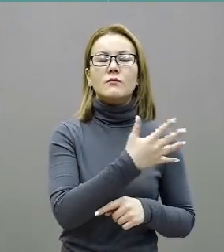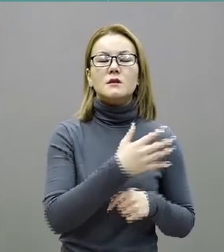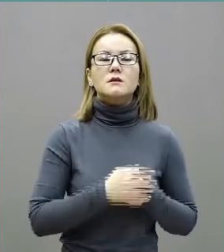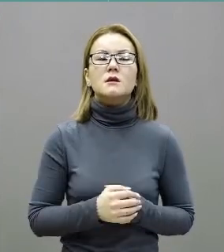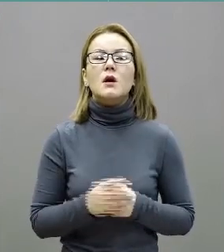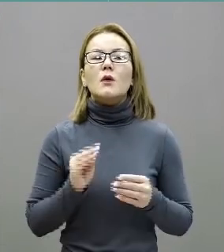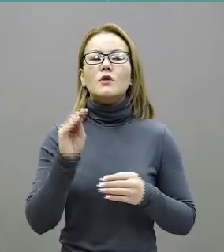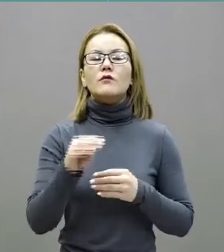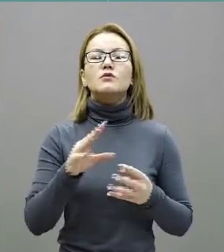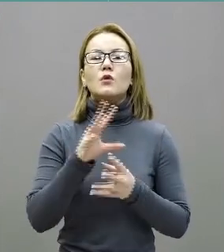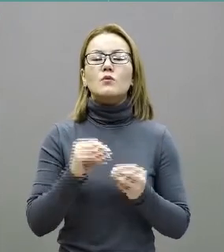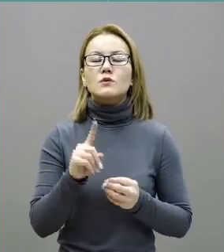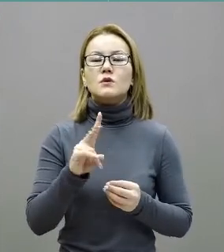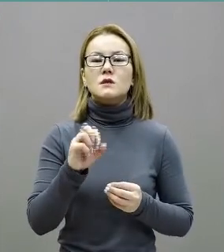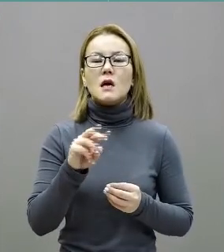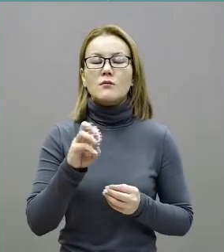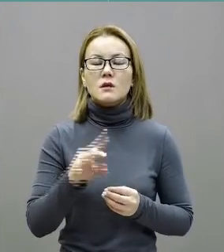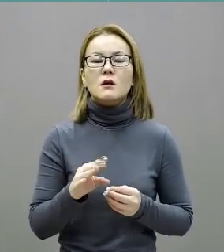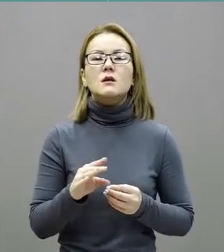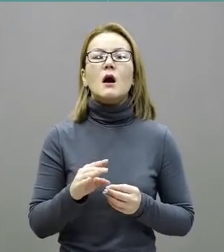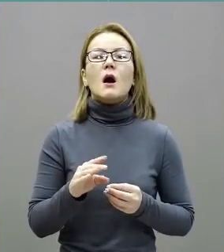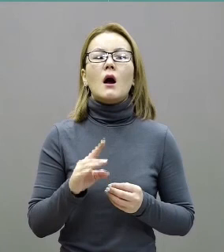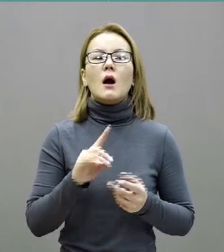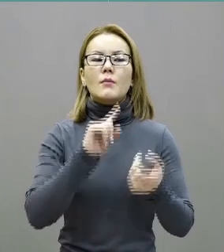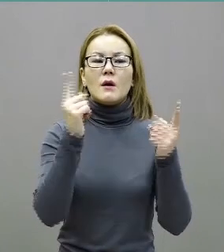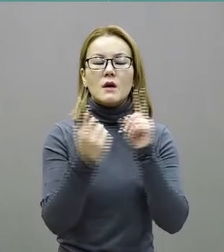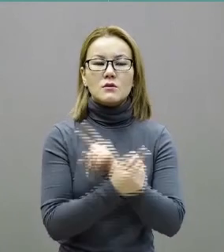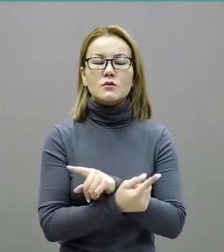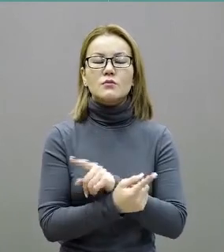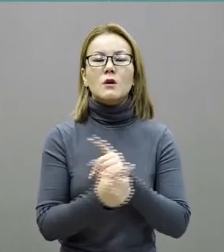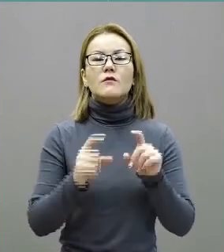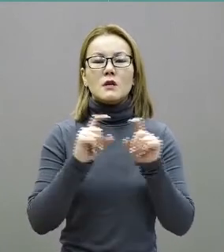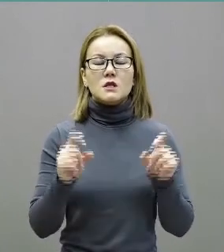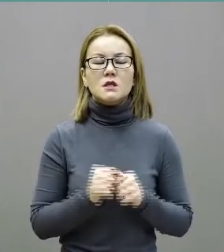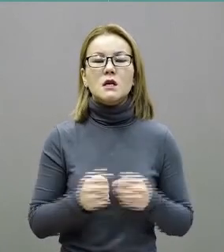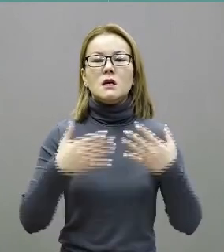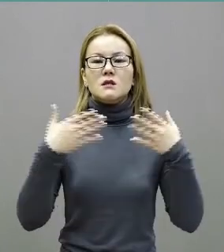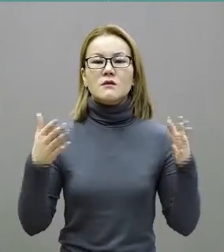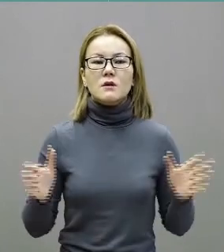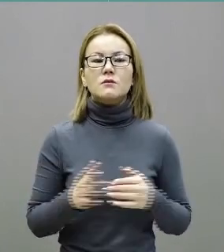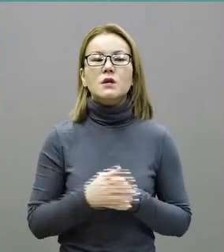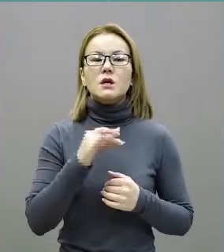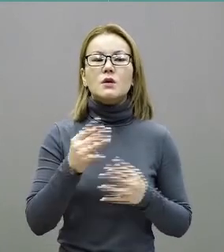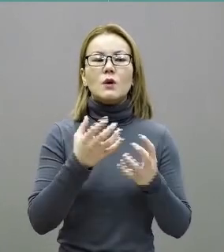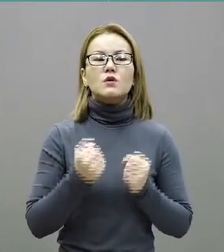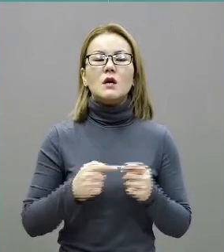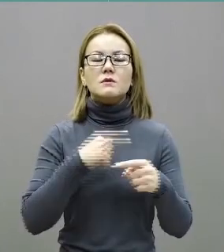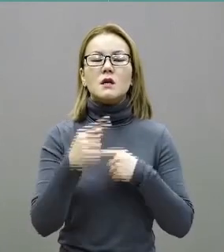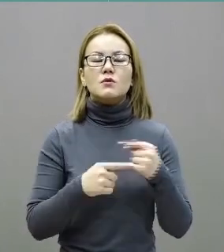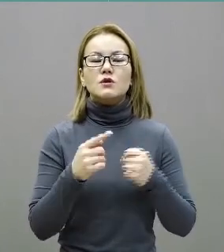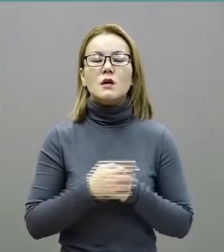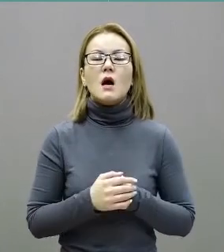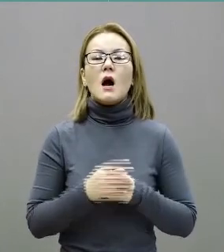приводим к общему знаменателю в проводим операции преобразования выражения раскрываем скобки и получаем